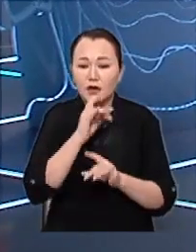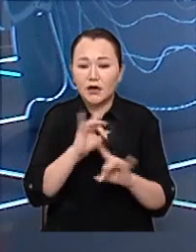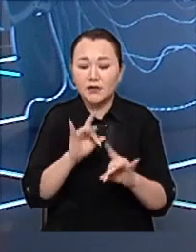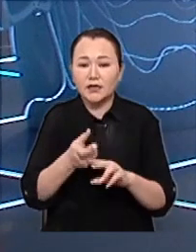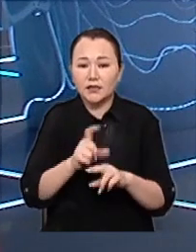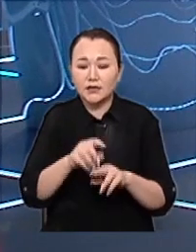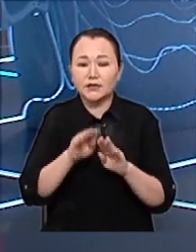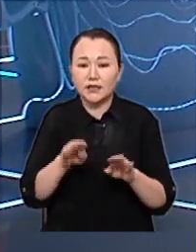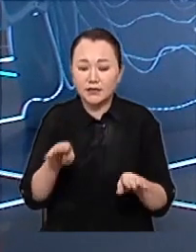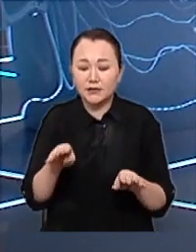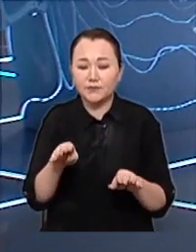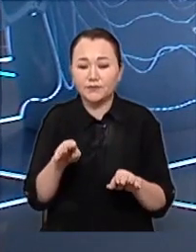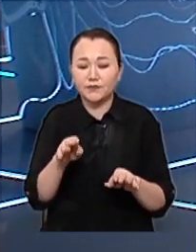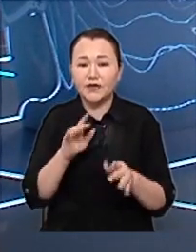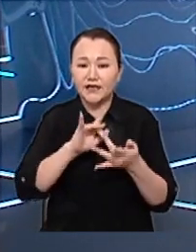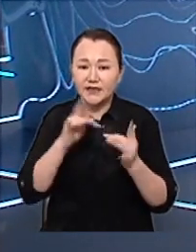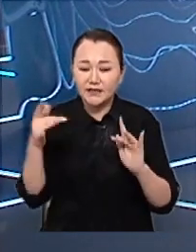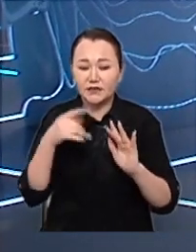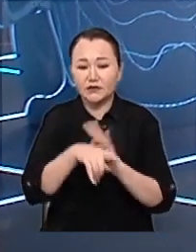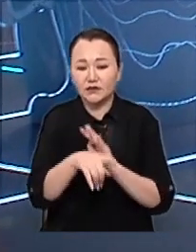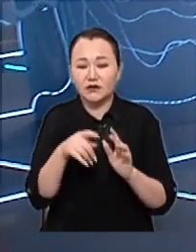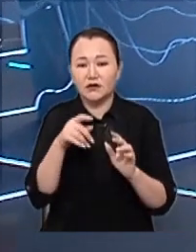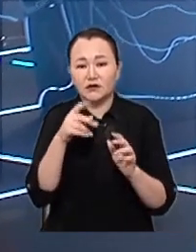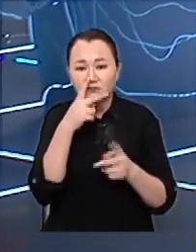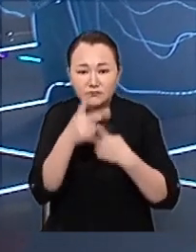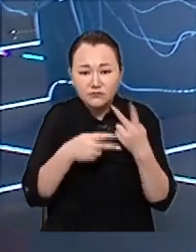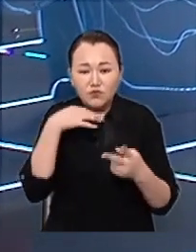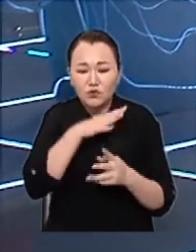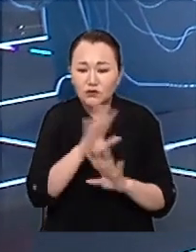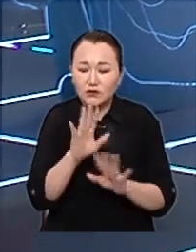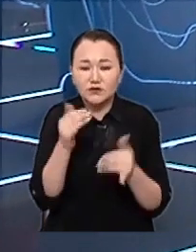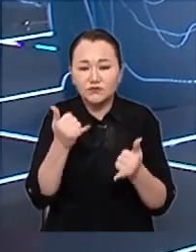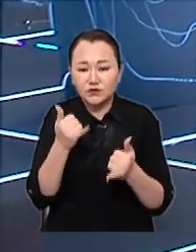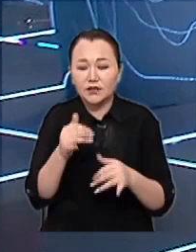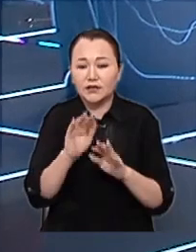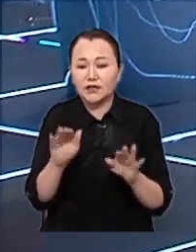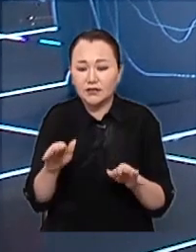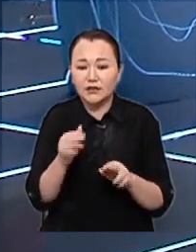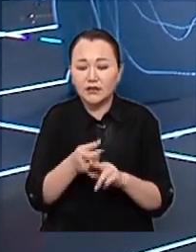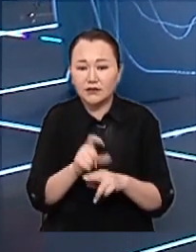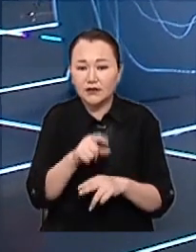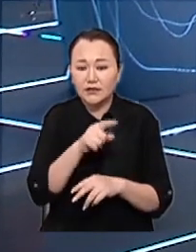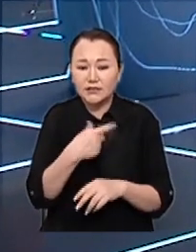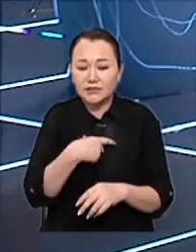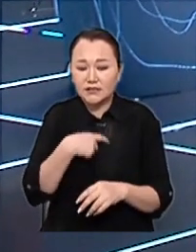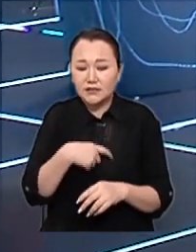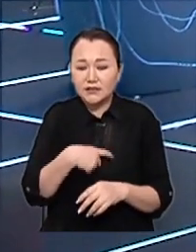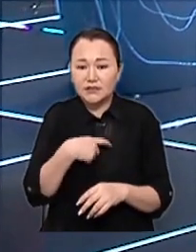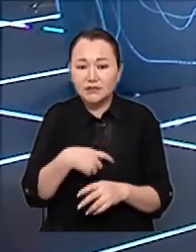осы балаларымызды жаңа ғаламтордан алуымыз керек. Неге? Өйткені қазіргі таңда балалар сол өздерінің